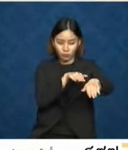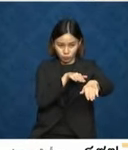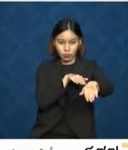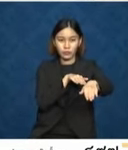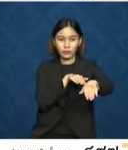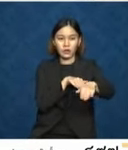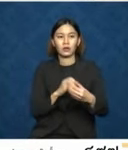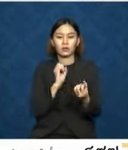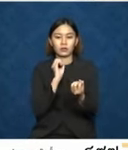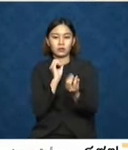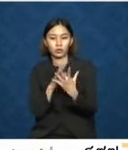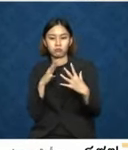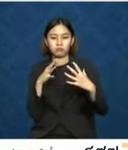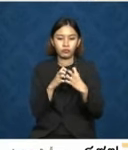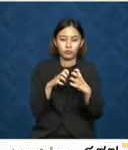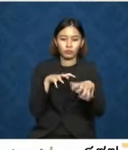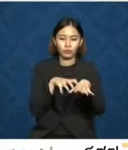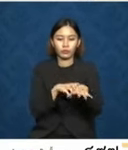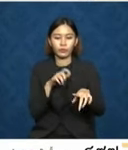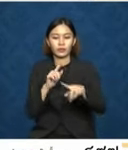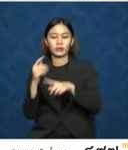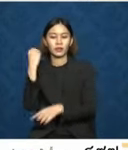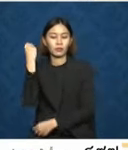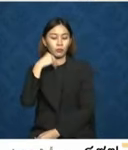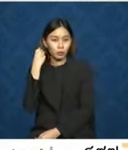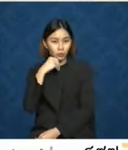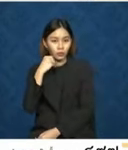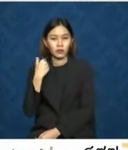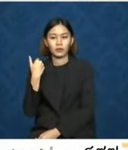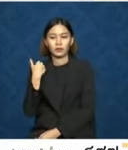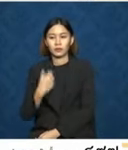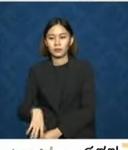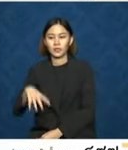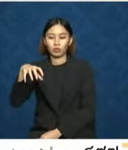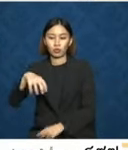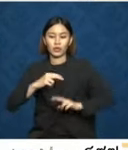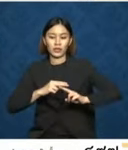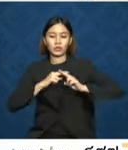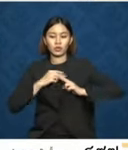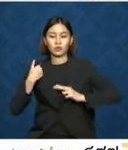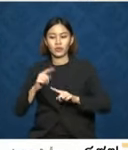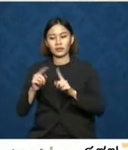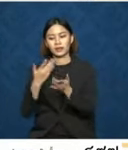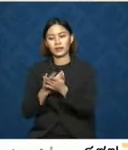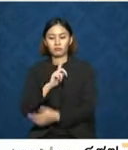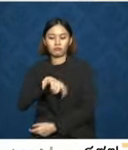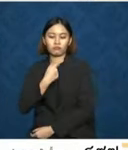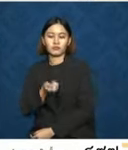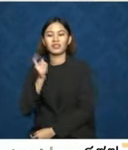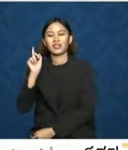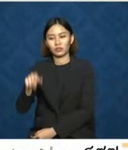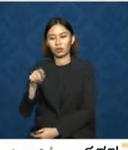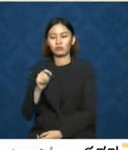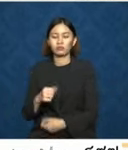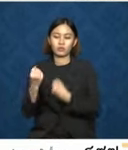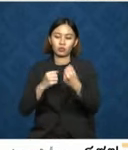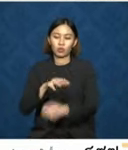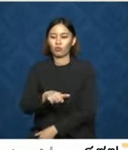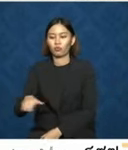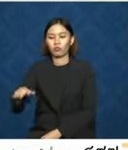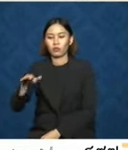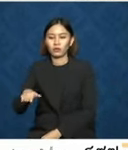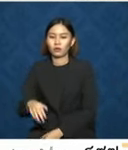พยาบาลซึ่งทำให้เกิดอุบัติเหตุบ่อยครั้งและมีที่จอดรถของเอกชนอยู่บ้างแต่ต้องไปเสียค่าใช้จ่ายในการเข้าไปจอดไม่